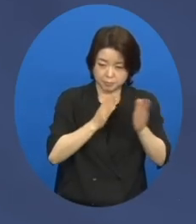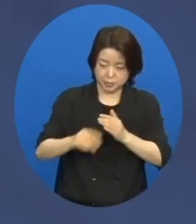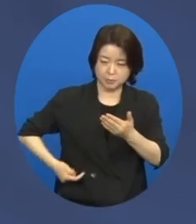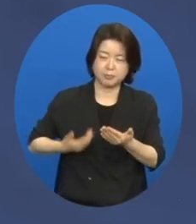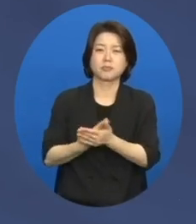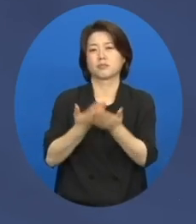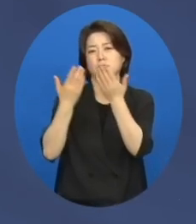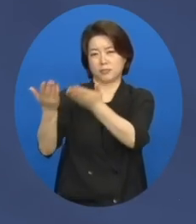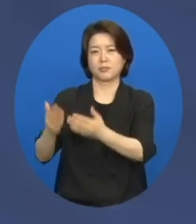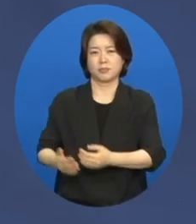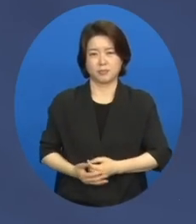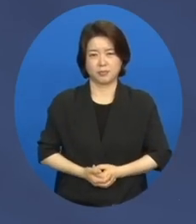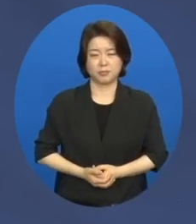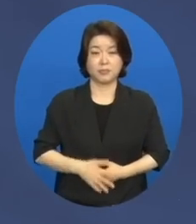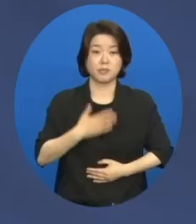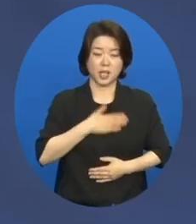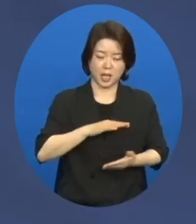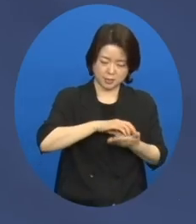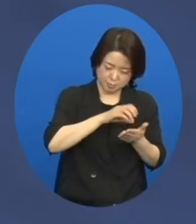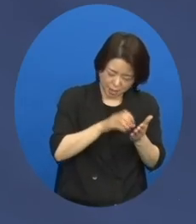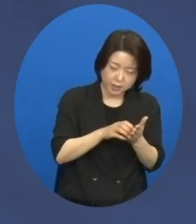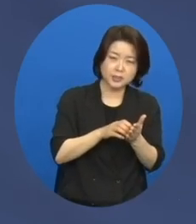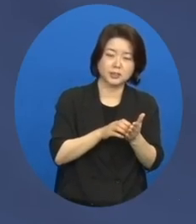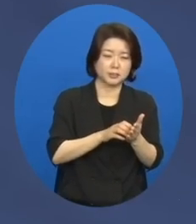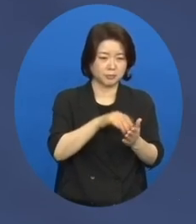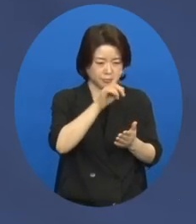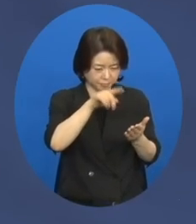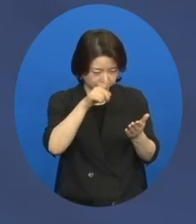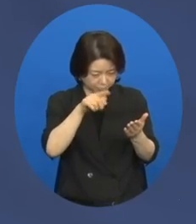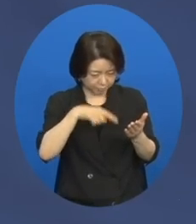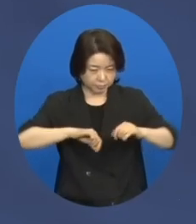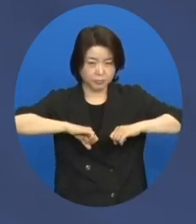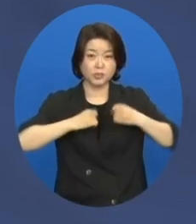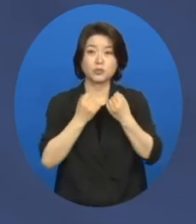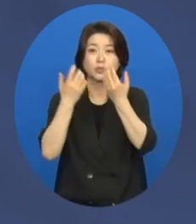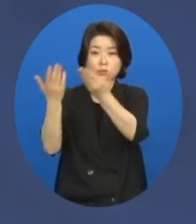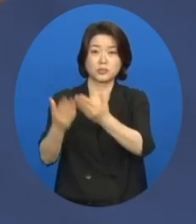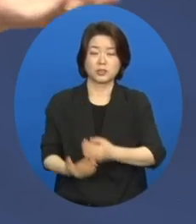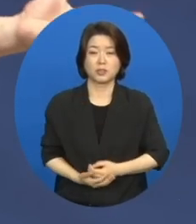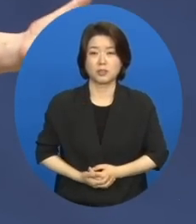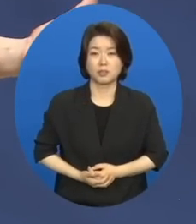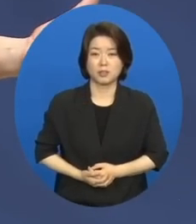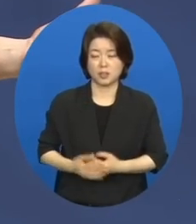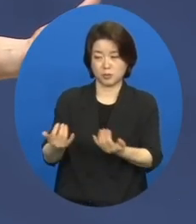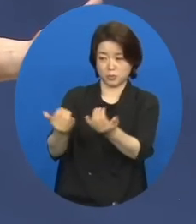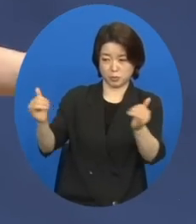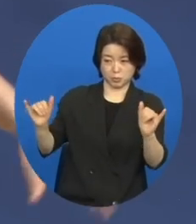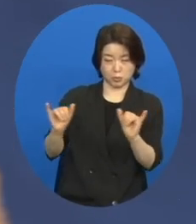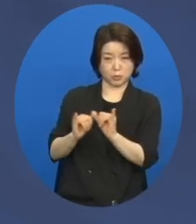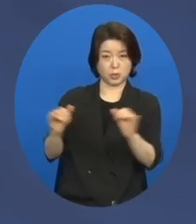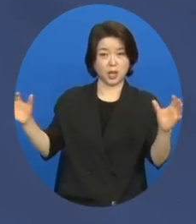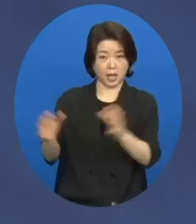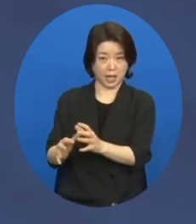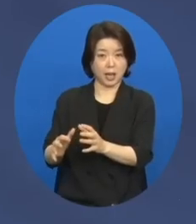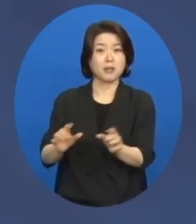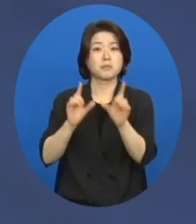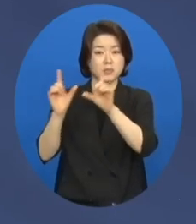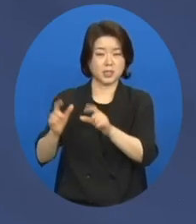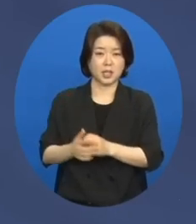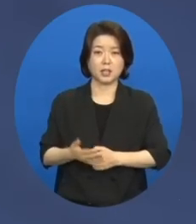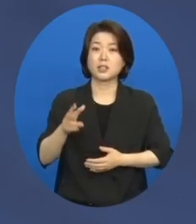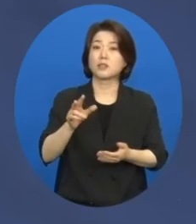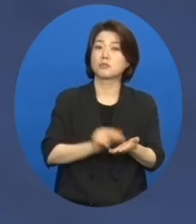회개했습니다. 아는 만큼 체크하면서 순종했습니다. 그리고 저희는 공동체로 살거든요. 자, 근데